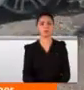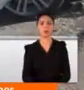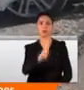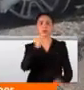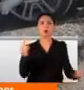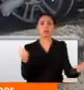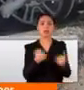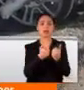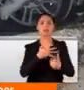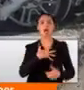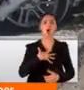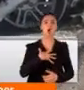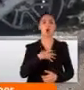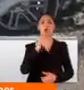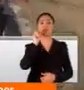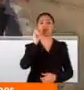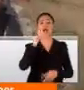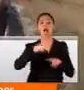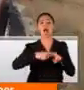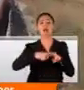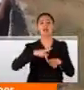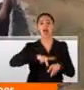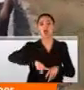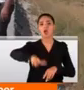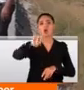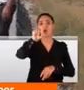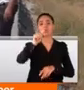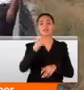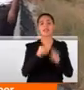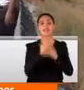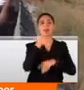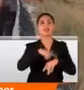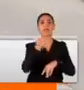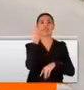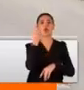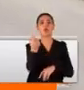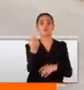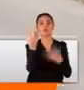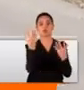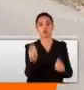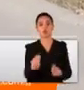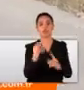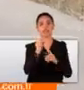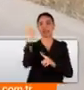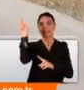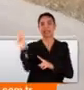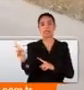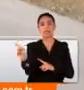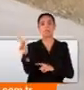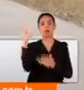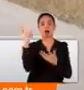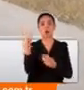Katliam gibi kaza Konya Aksaray yolunda sabaha karşı 4.30 sıralarında meydana geldi. İsmail Yılmaz